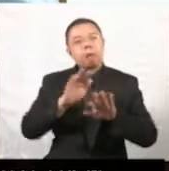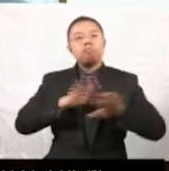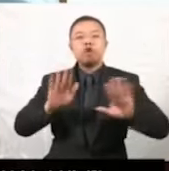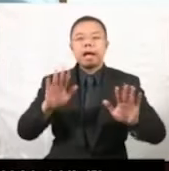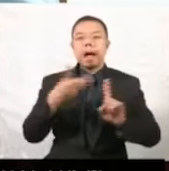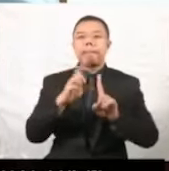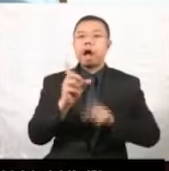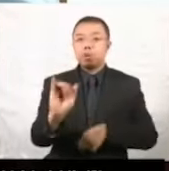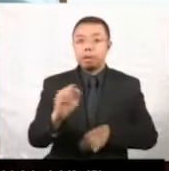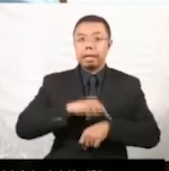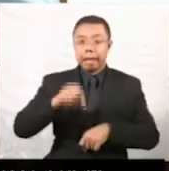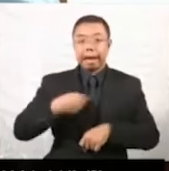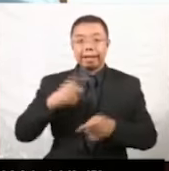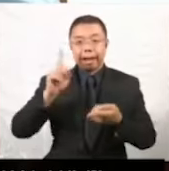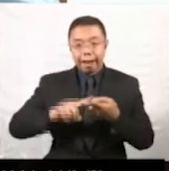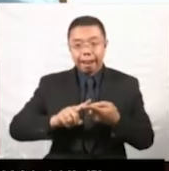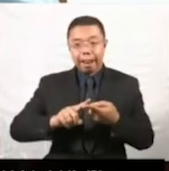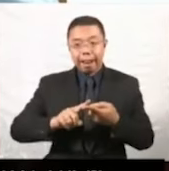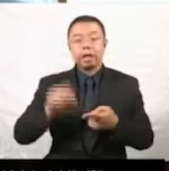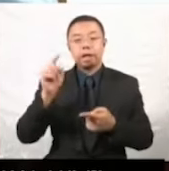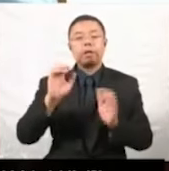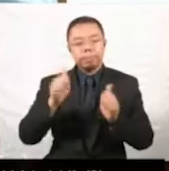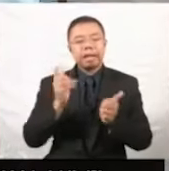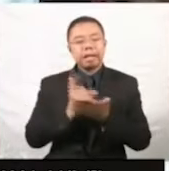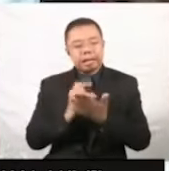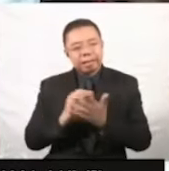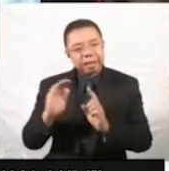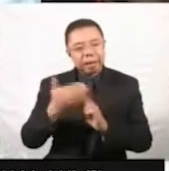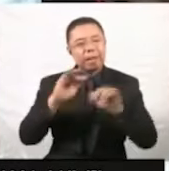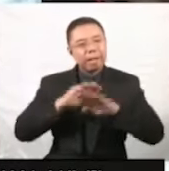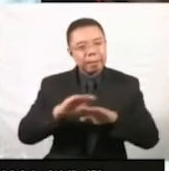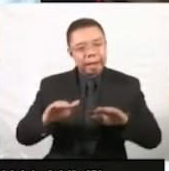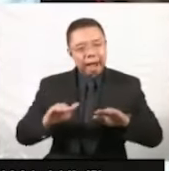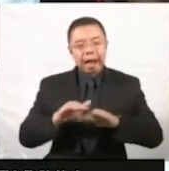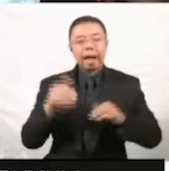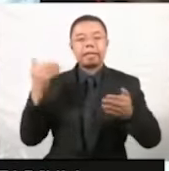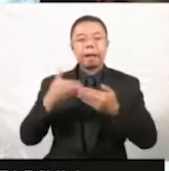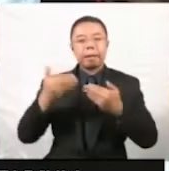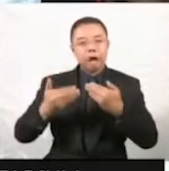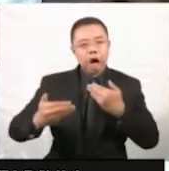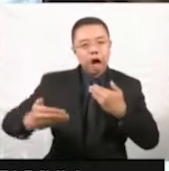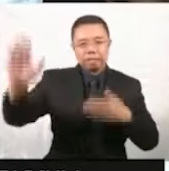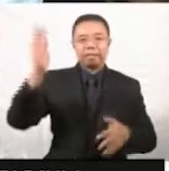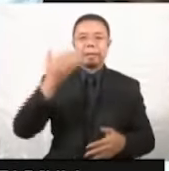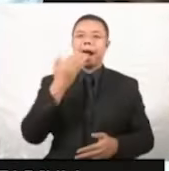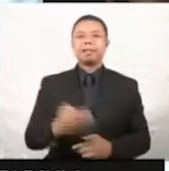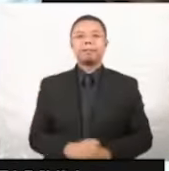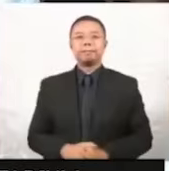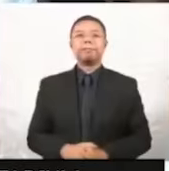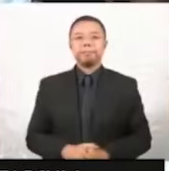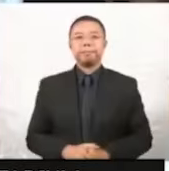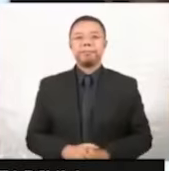yang selama ini kita kenal itu bisa terperelihara sampai selama-lamanya terima kasih